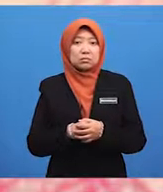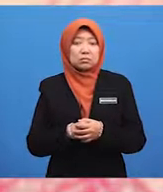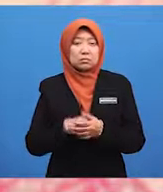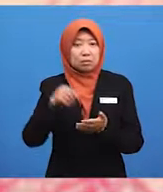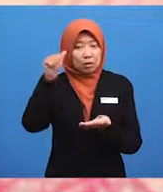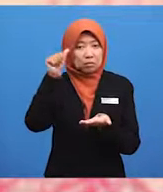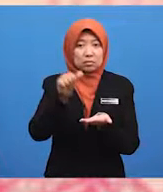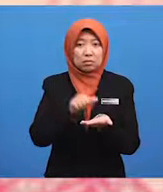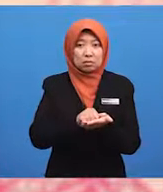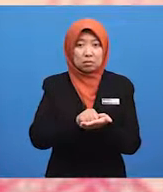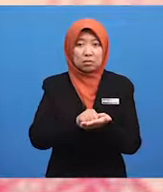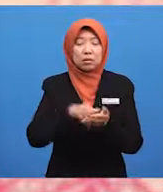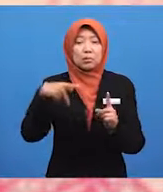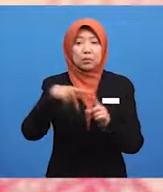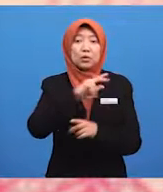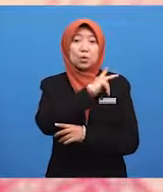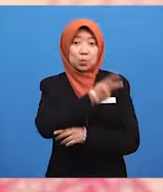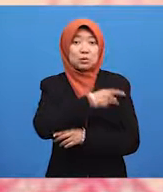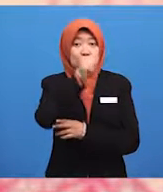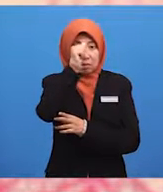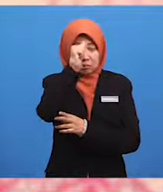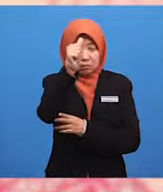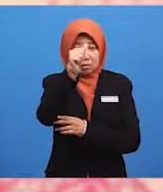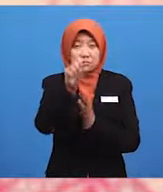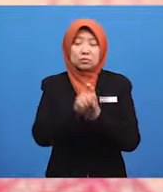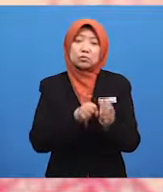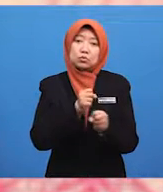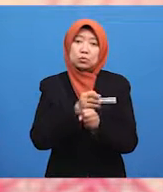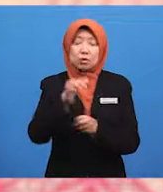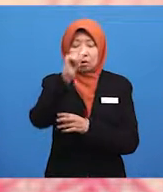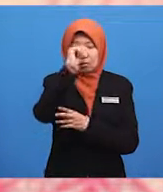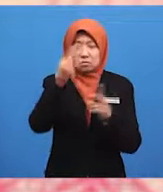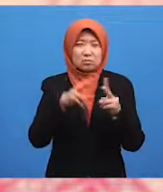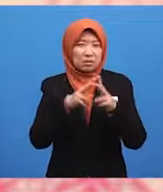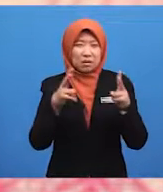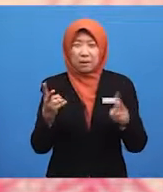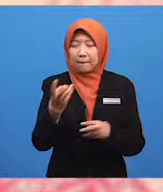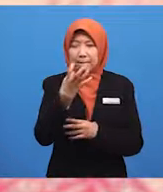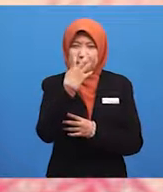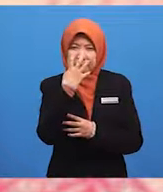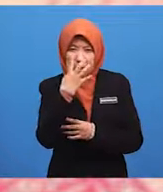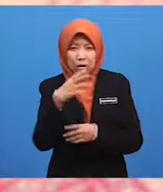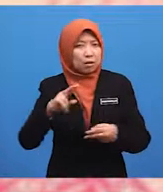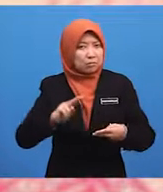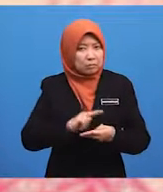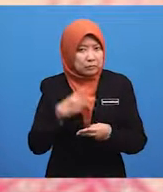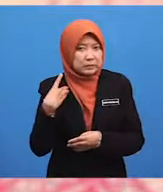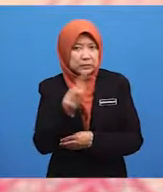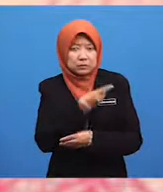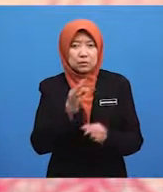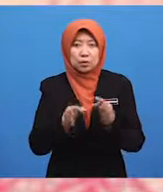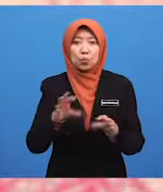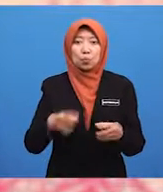kita kepada kekuasaan Allah. Sesungguhnya Allah sangat murka kepada hamba-Nya yang melakukan